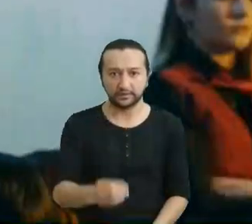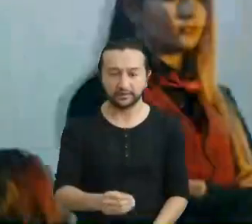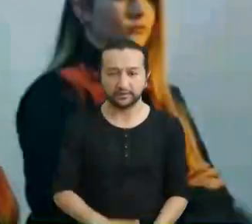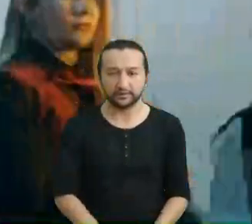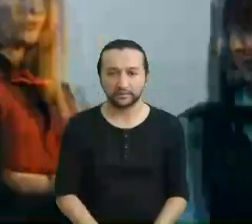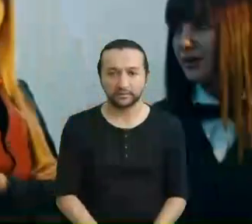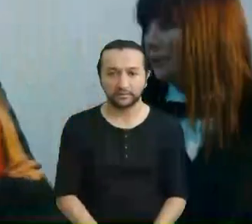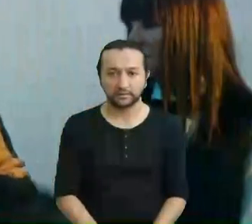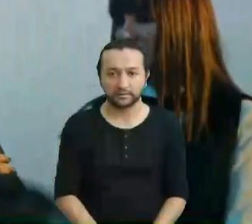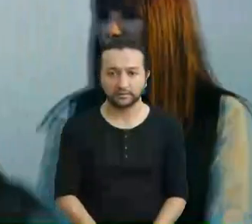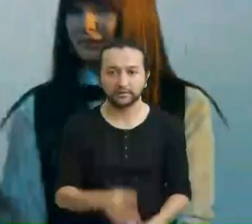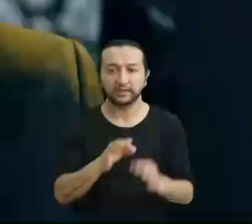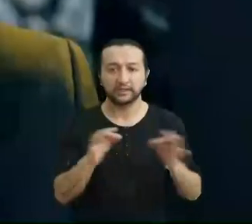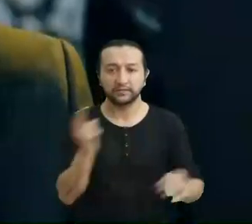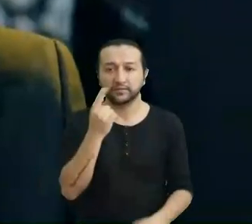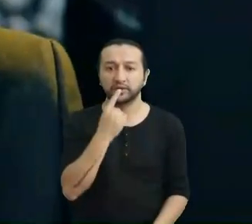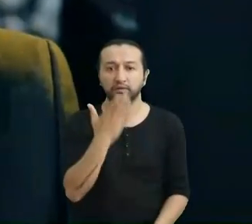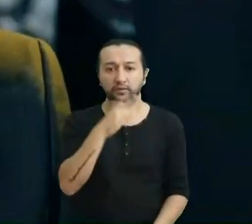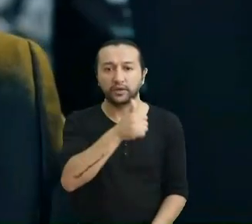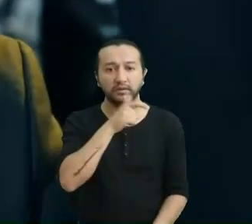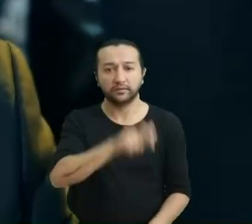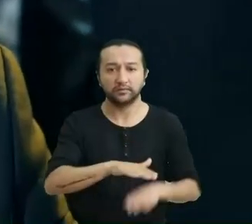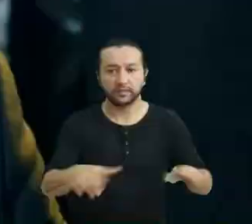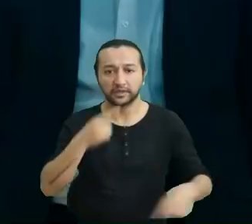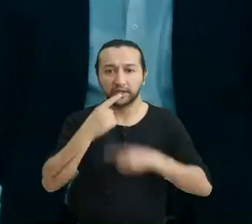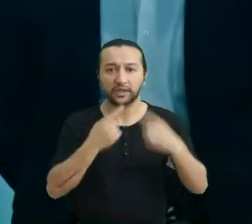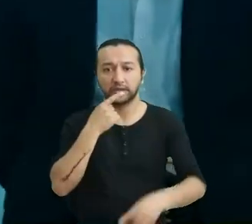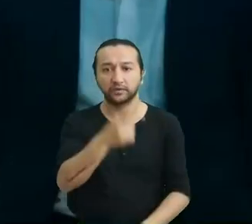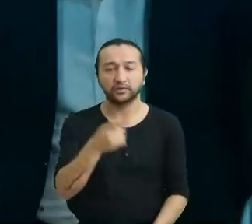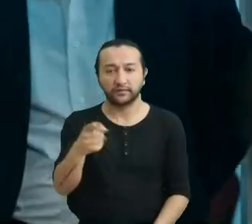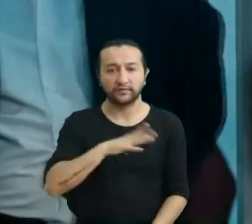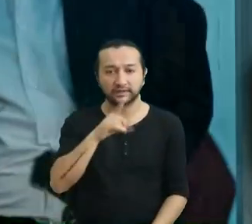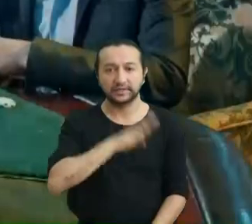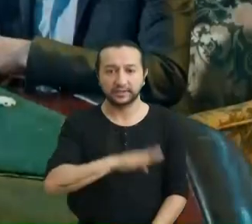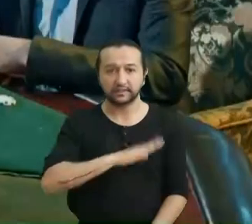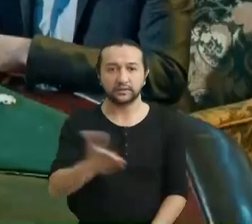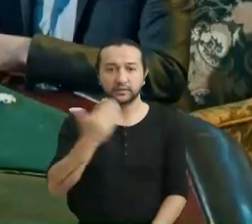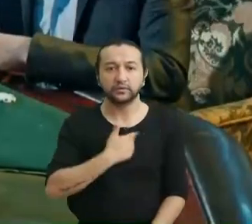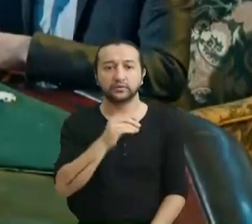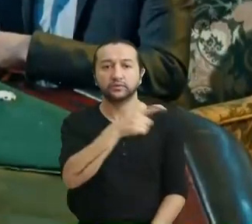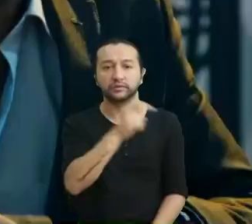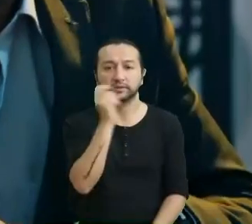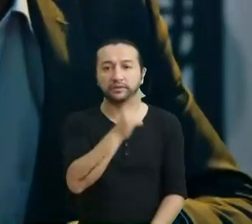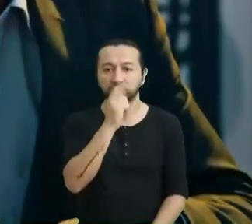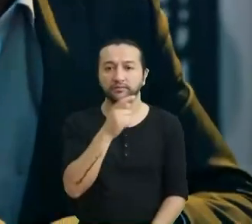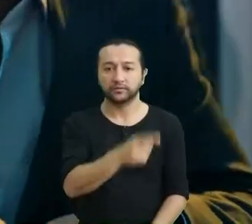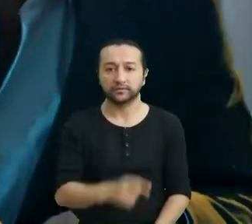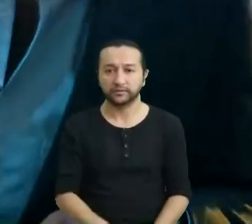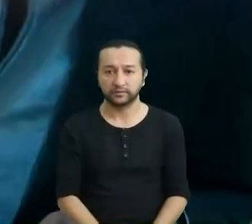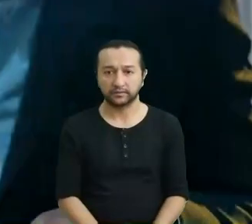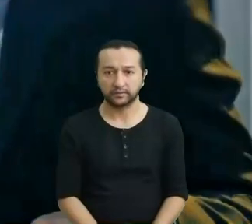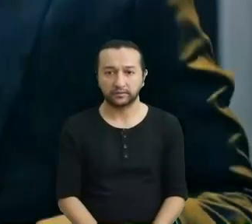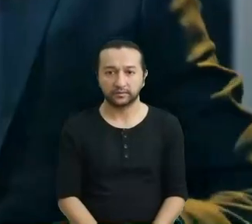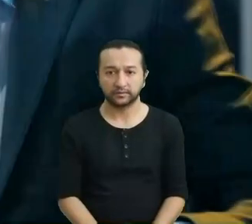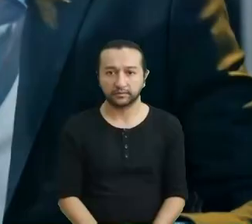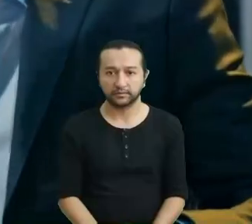Ha. Hiçbir şey dediğiniz yok. Adam masada neler söylüyor? Varsa bir derdin sen bana söyle. Ne çocuğa sıkıştırıyorsun?